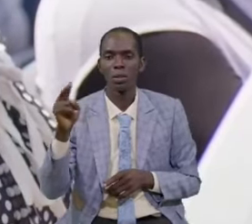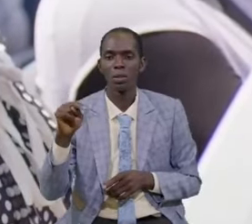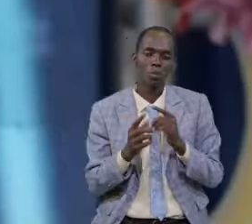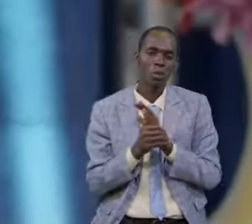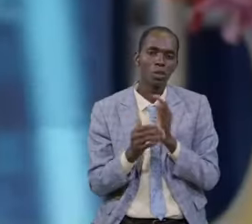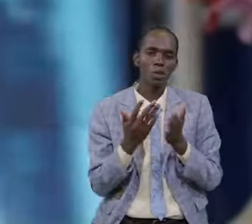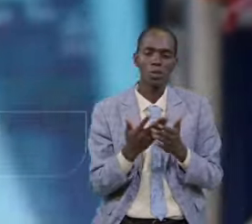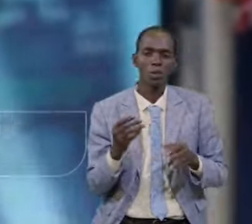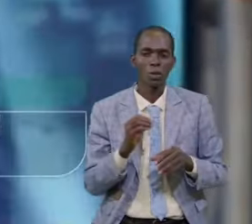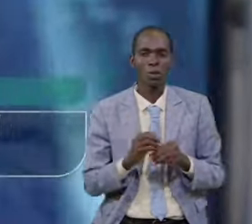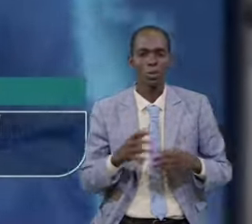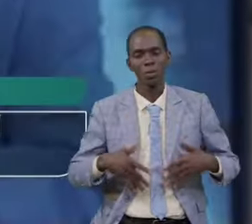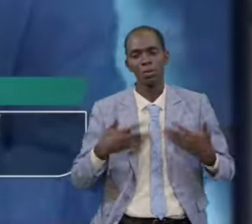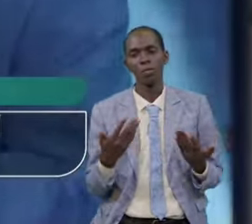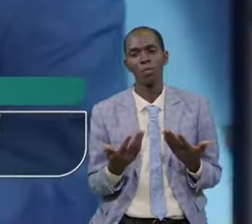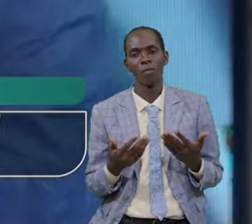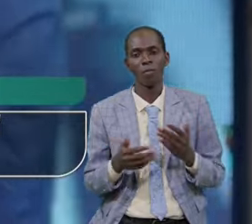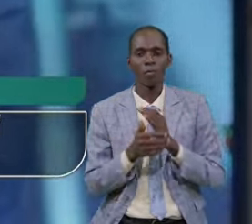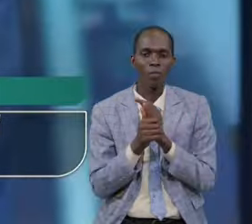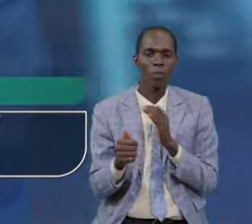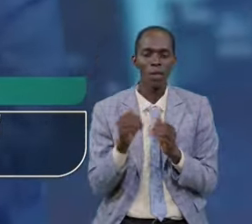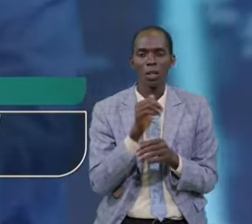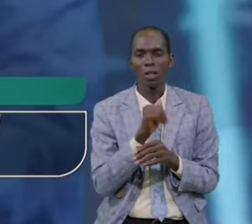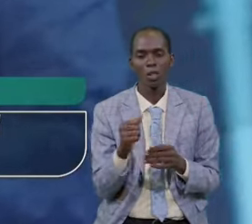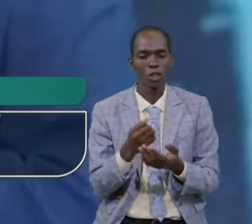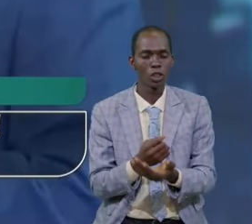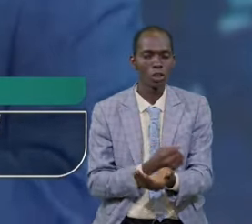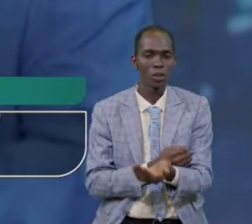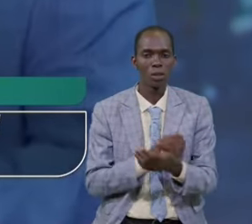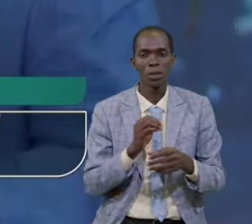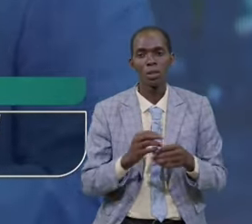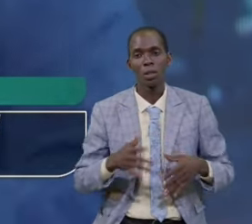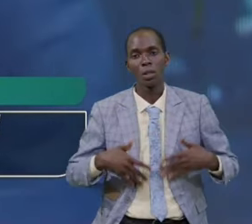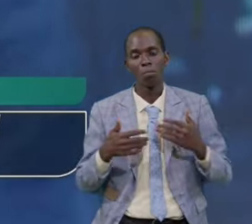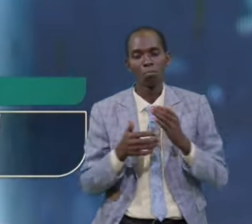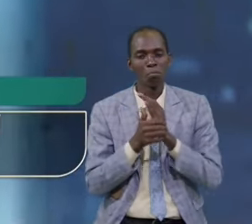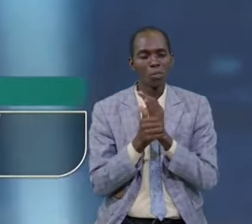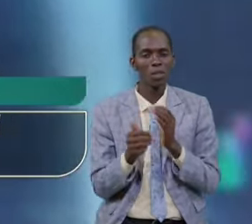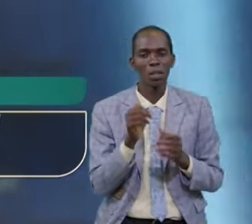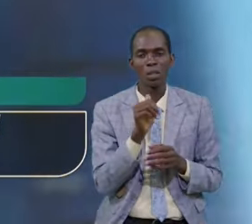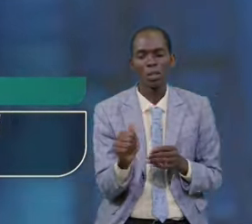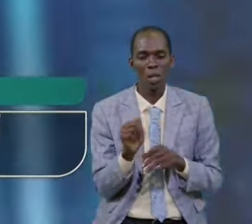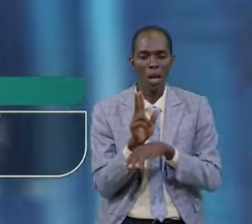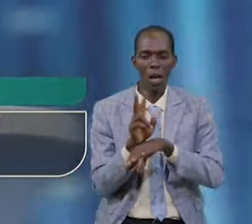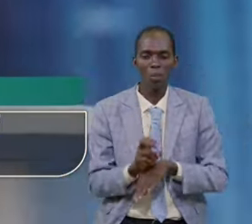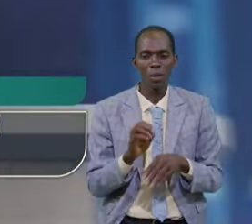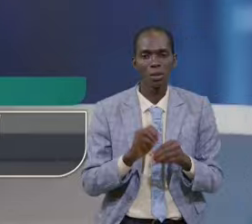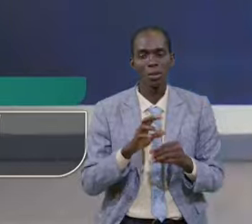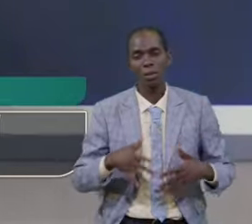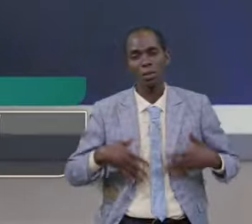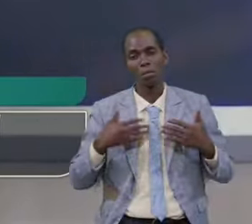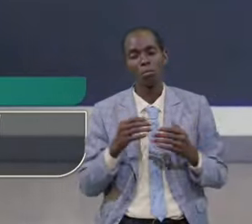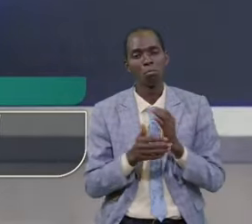le I. Vous devez maîtriser une habitude dans votre vie. Maîtriser tout ce que vous devez